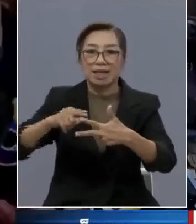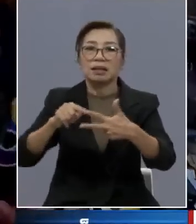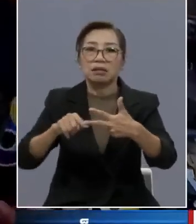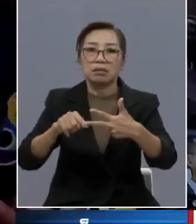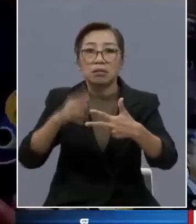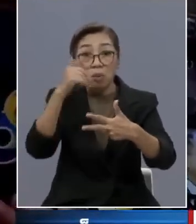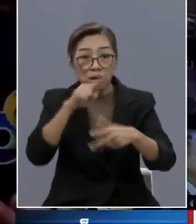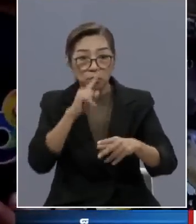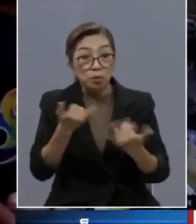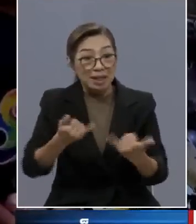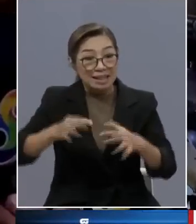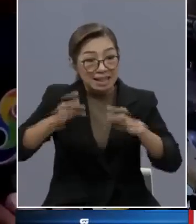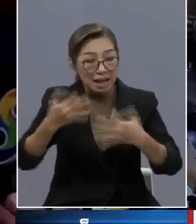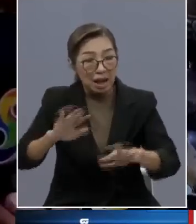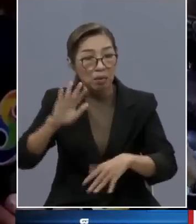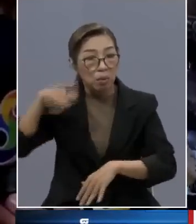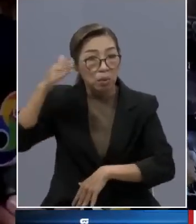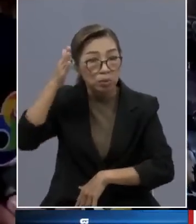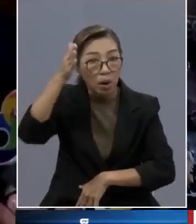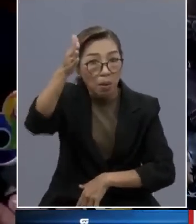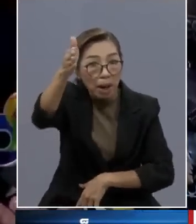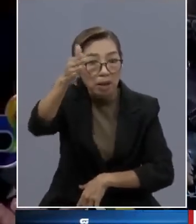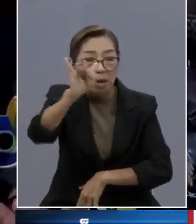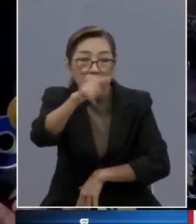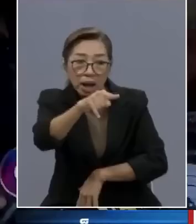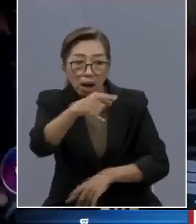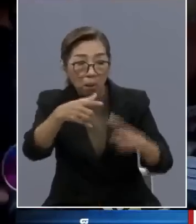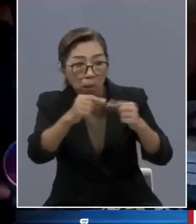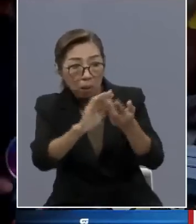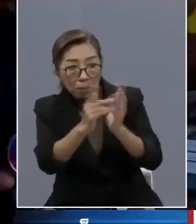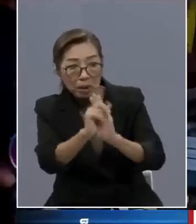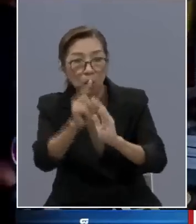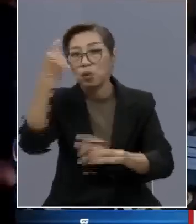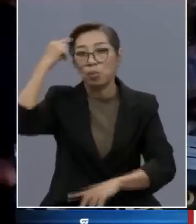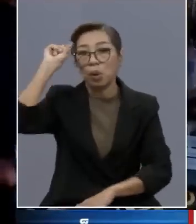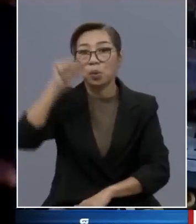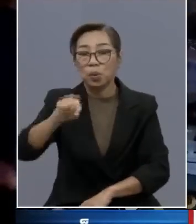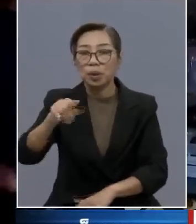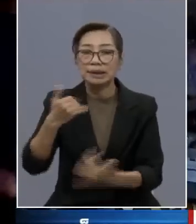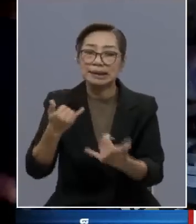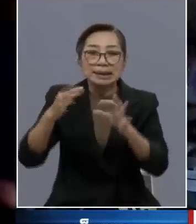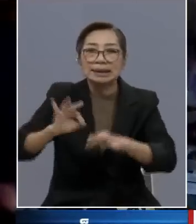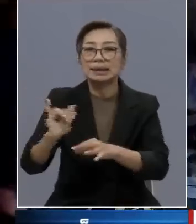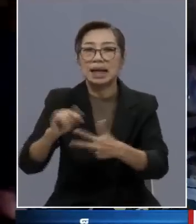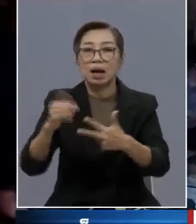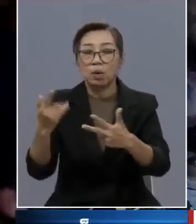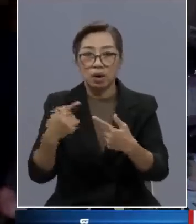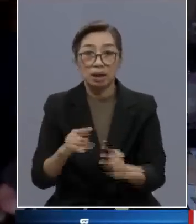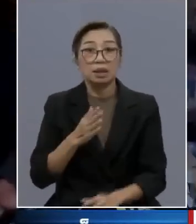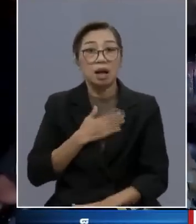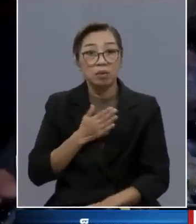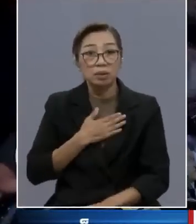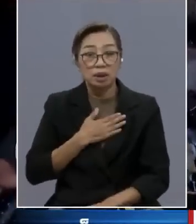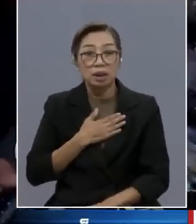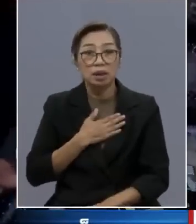าตัดสินใจในวันนี้ก็ไม่รู้เหมือนกันนะวันข้างหน้าเนี่ยมันจะเกิดเหตุการณ์อะไรขึ้นอีกหรือไม่แล้วส่วนตัวเนี่ยอยู่ในกลุ่มที่จะโหวตให้พรรค